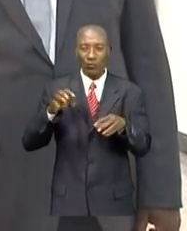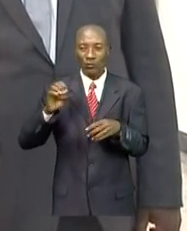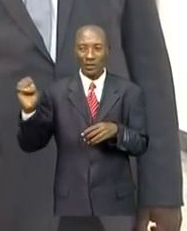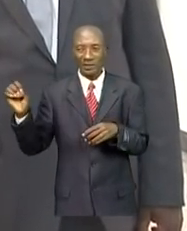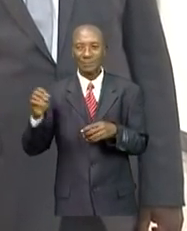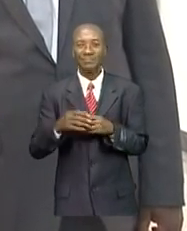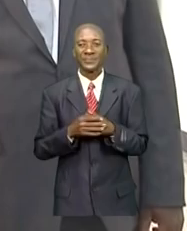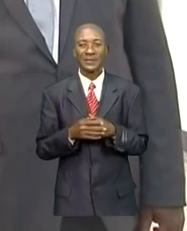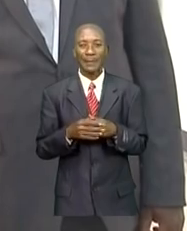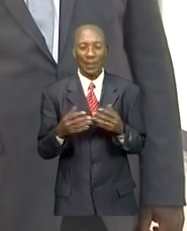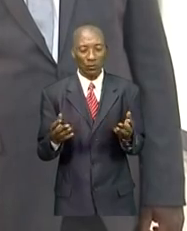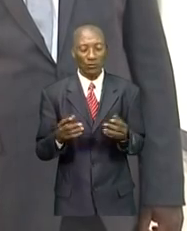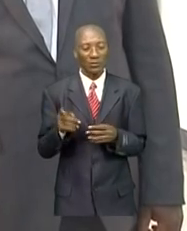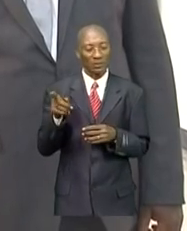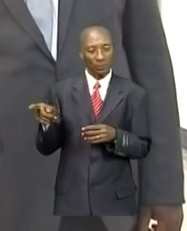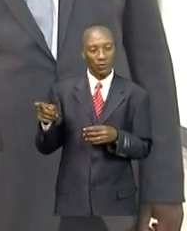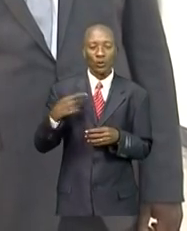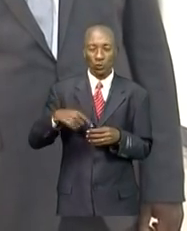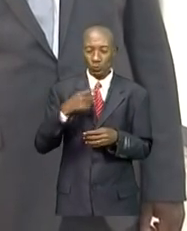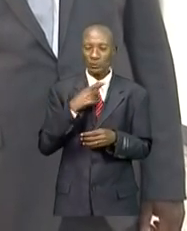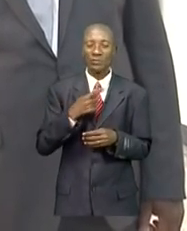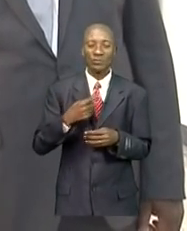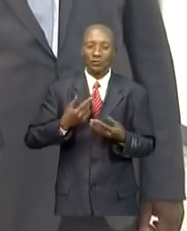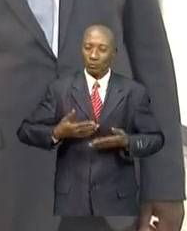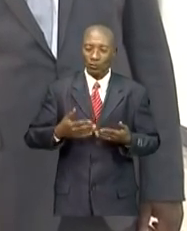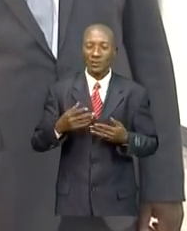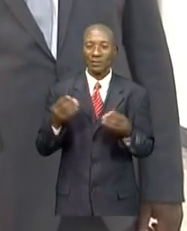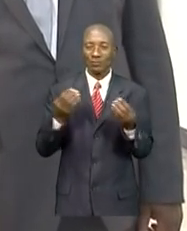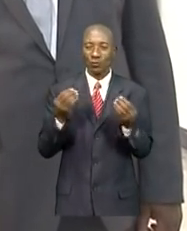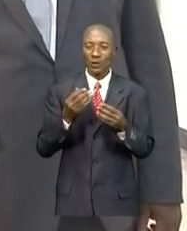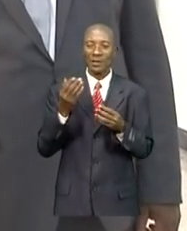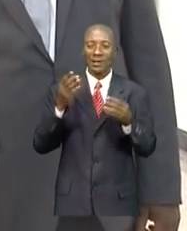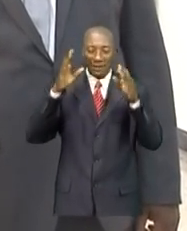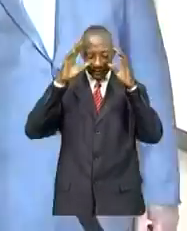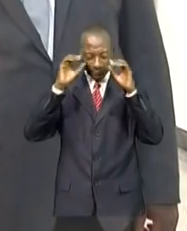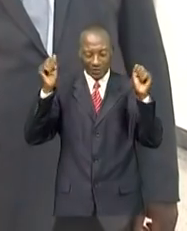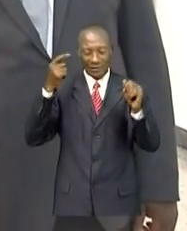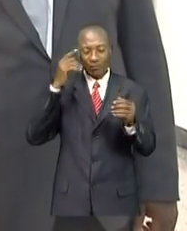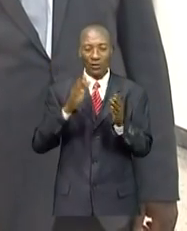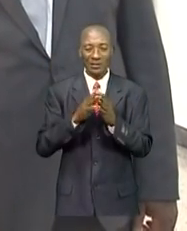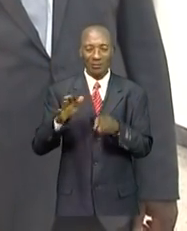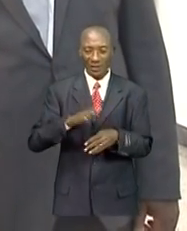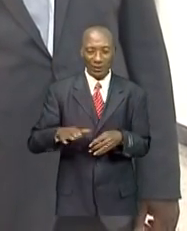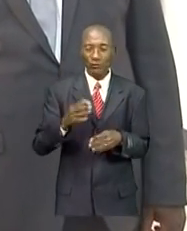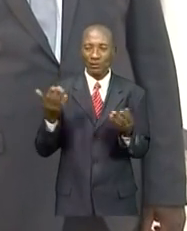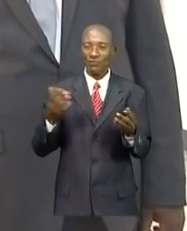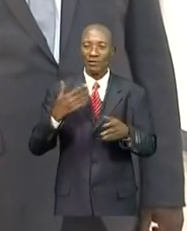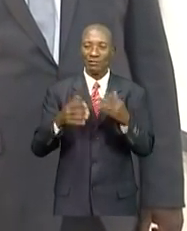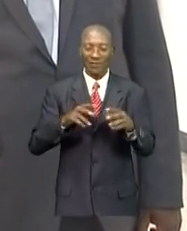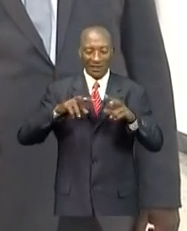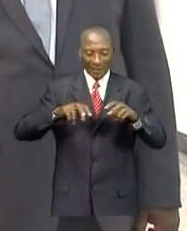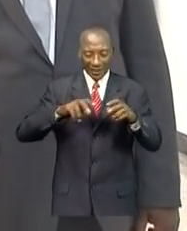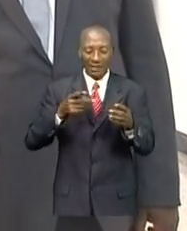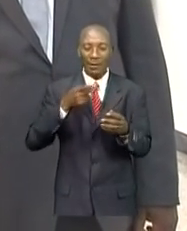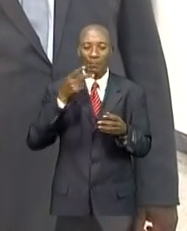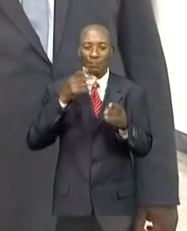le président de l'Assemblée nationale pour jusqu'à diligenter une enquête parlementaire à l'Est.